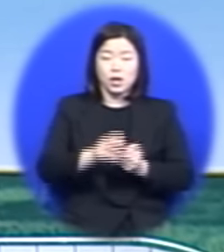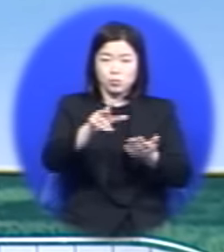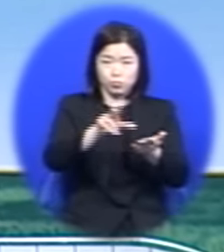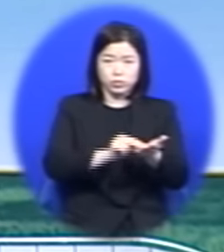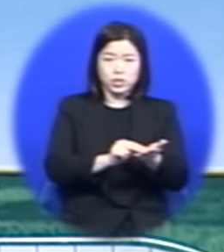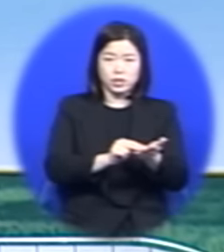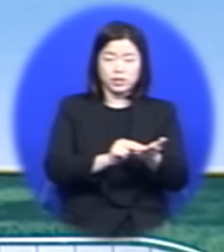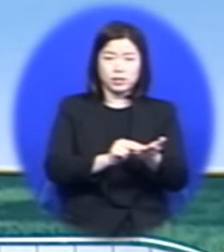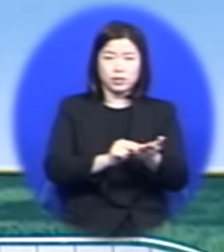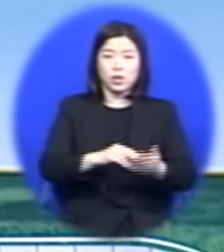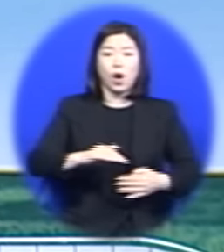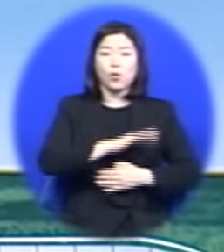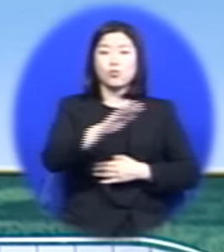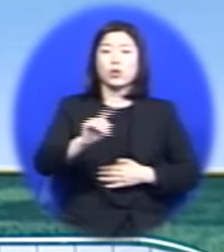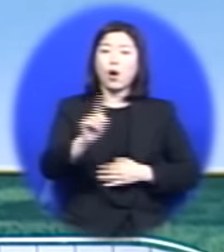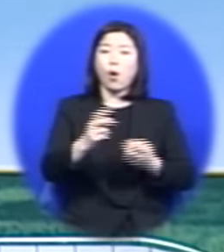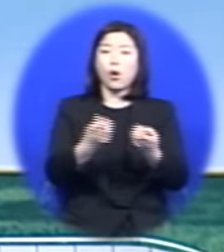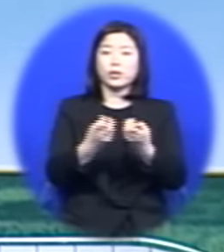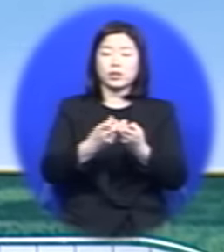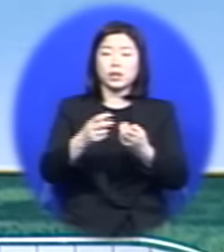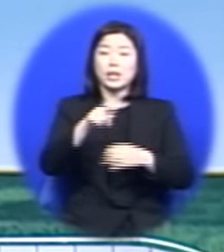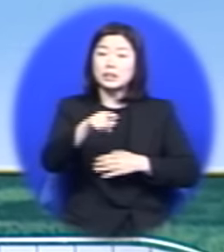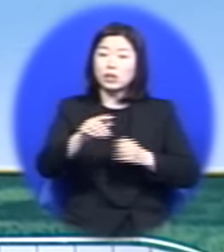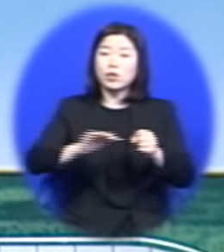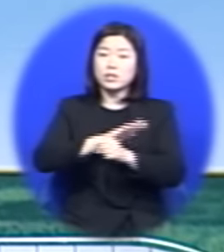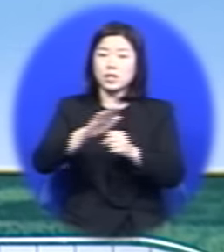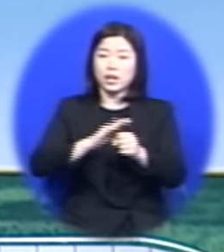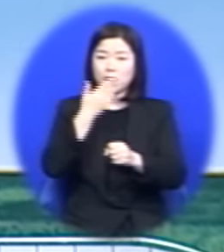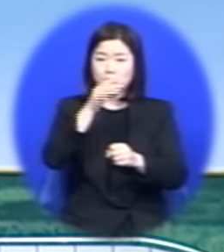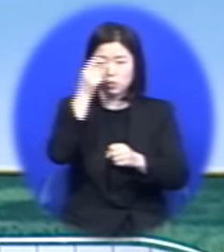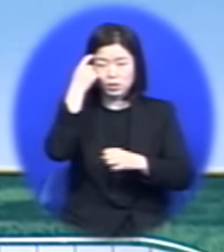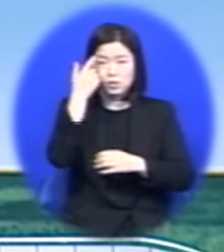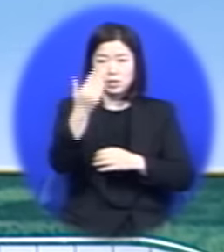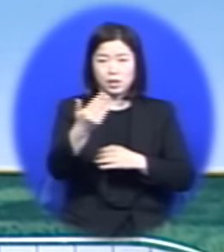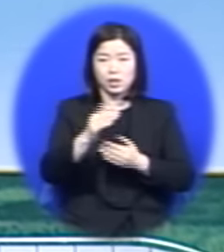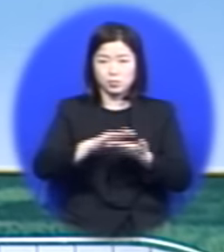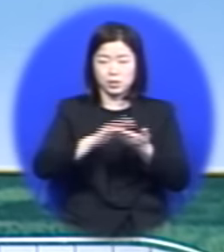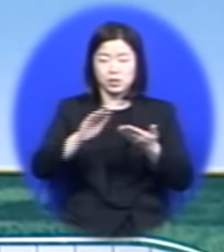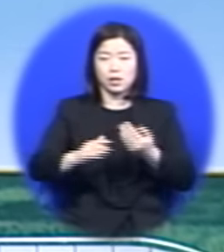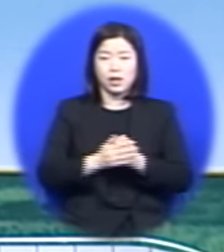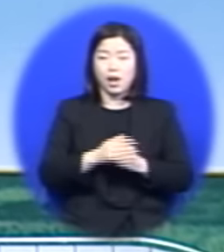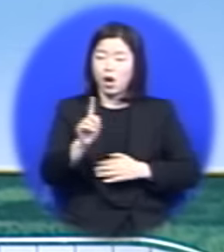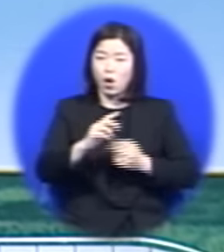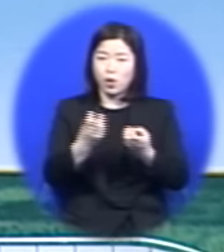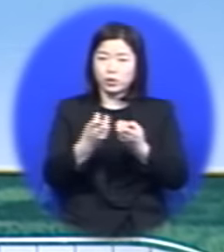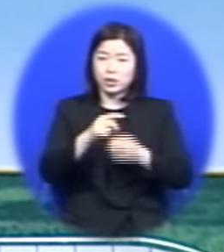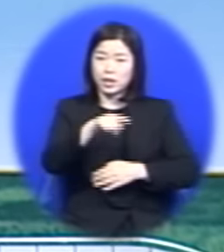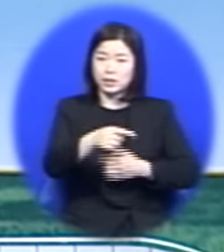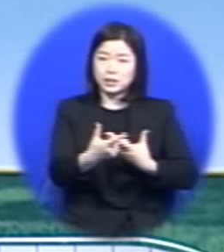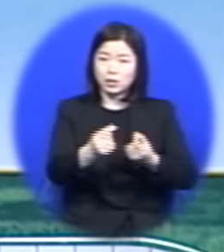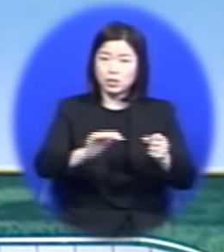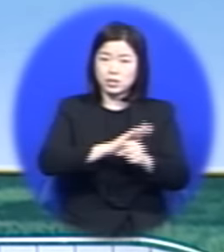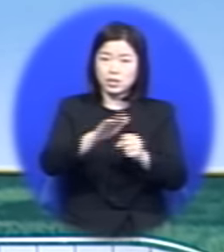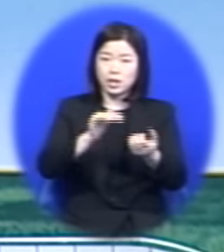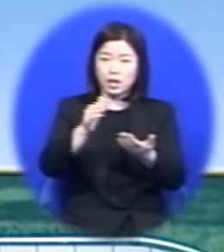문제는 우리가 어떻게 그런 사랑을 할 수 있느냐 하는 거예요. 어떻게 그런 사랑을 할 수가